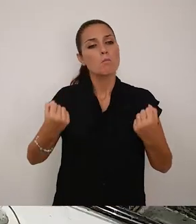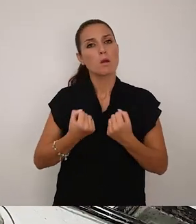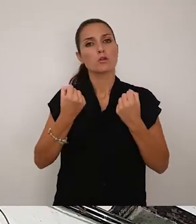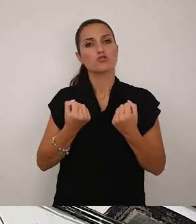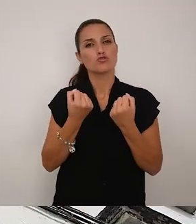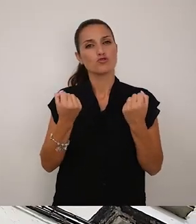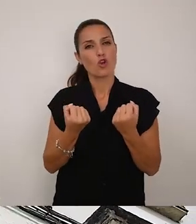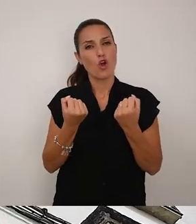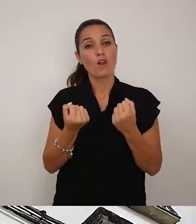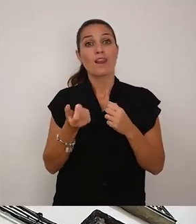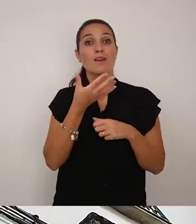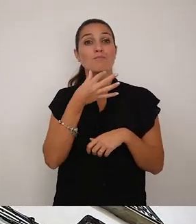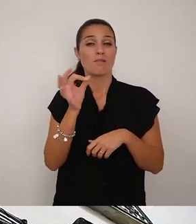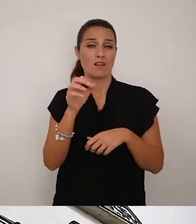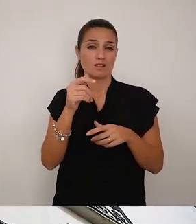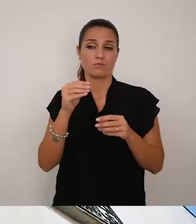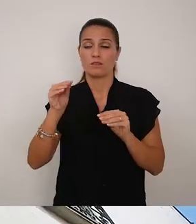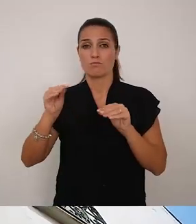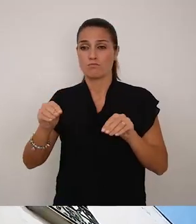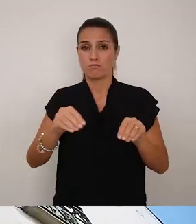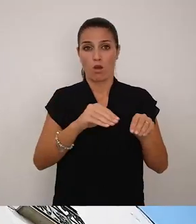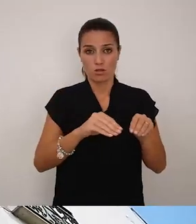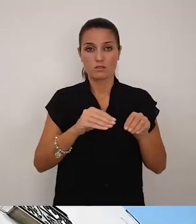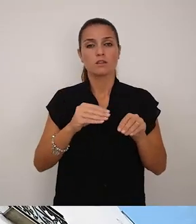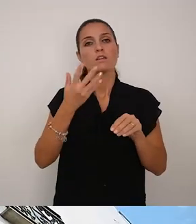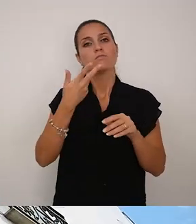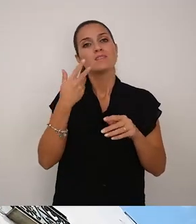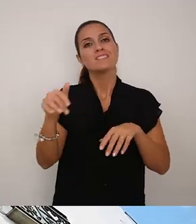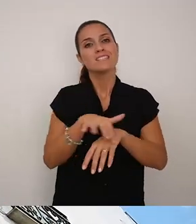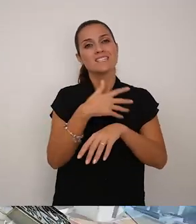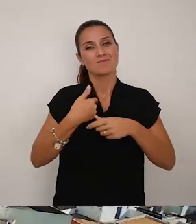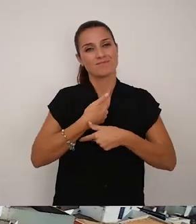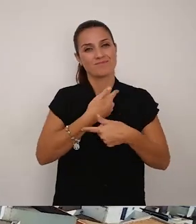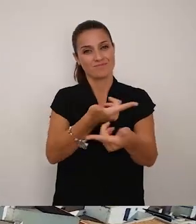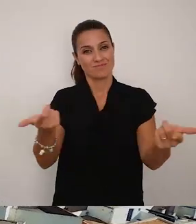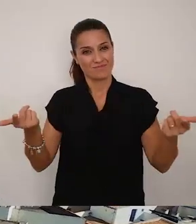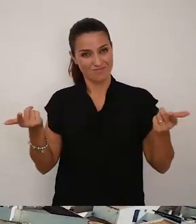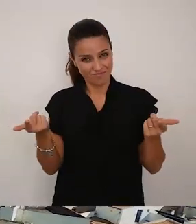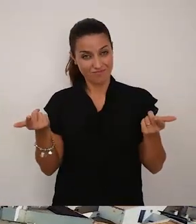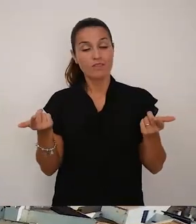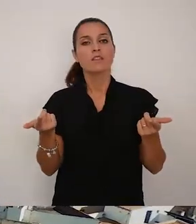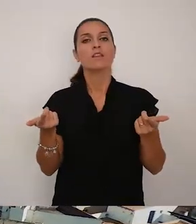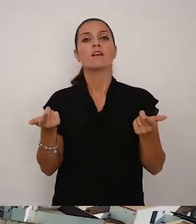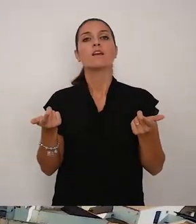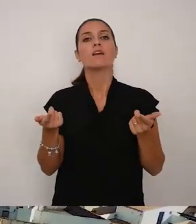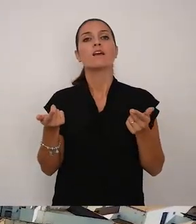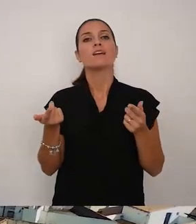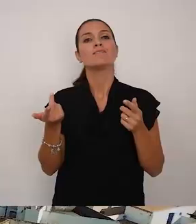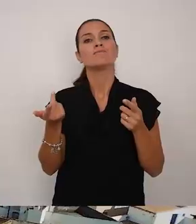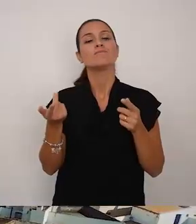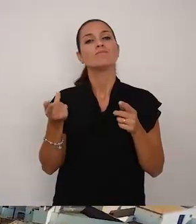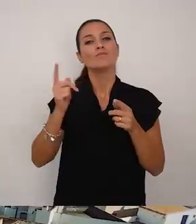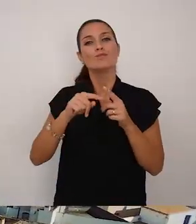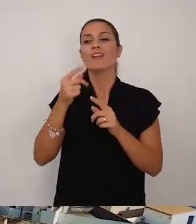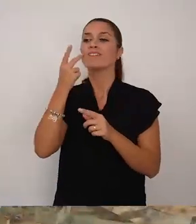luoghi, dove la vocazione turistica-culturale convive con la sensibilità della tradizione ospitale, tipica delle genti del